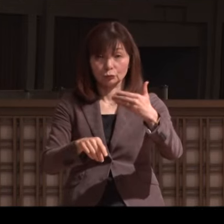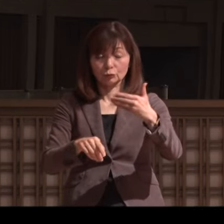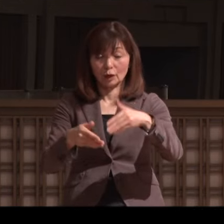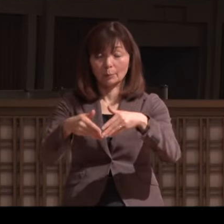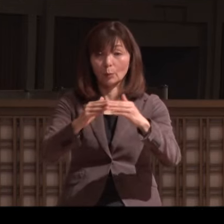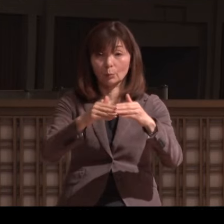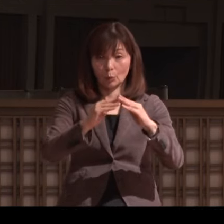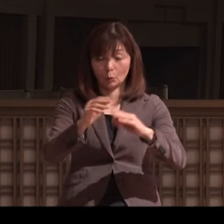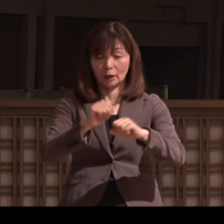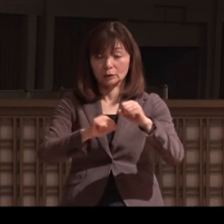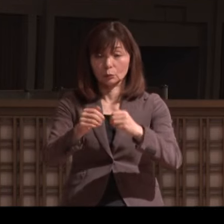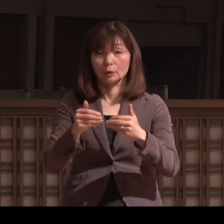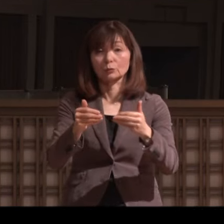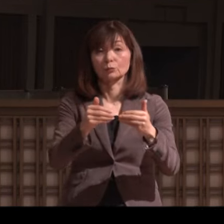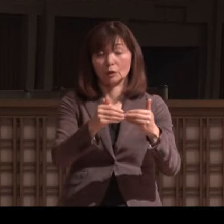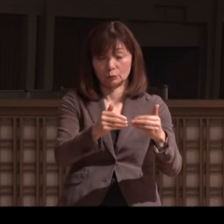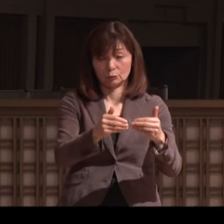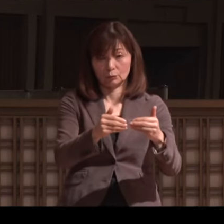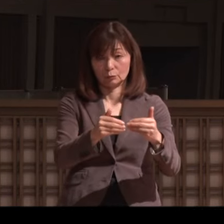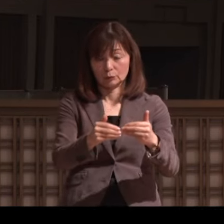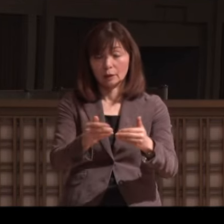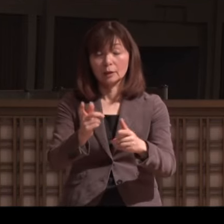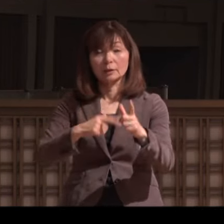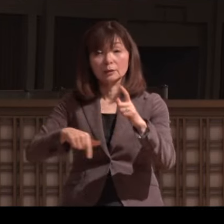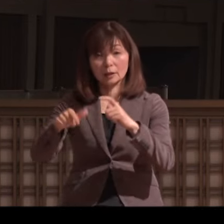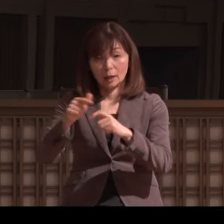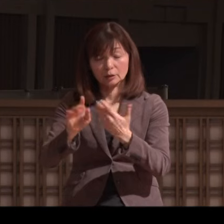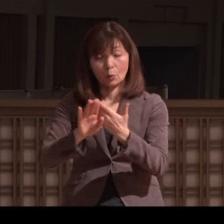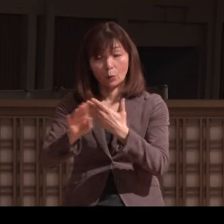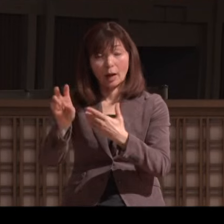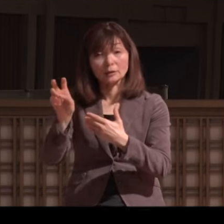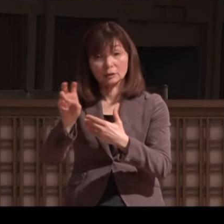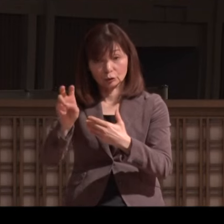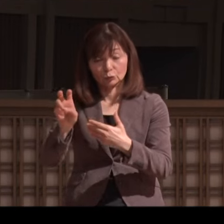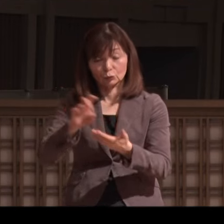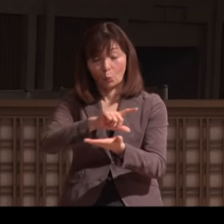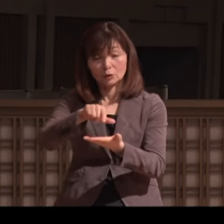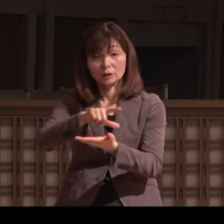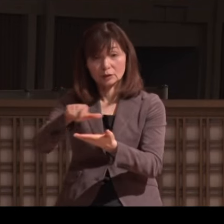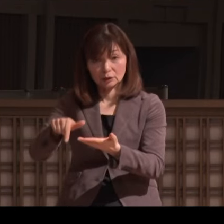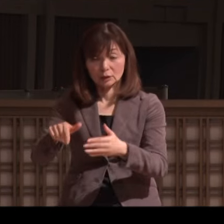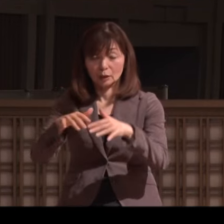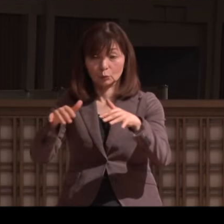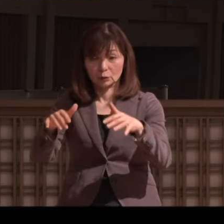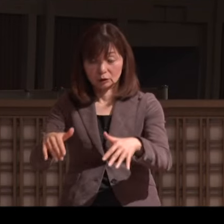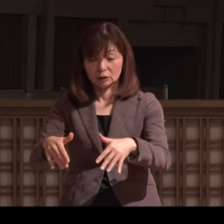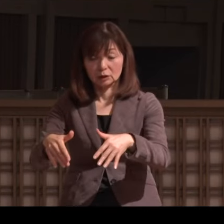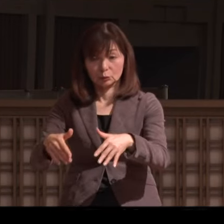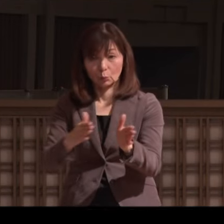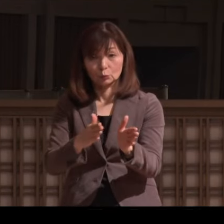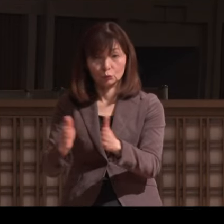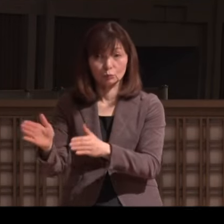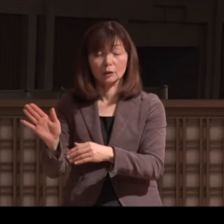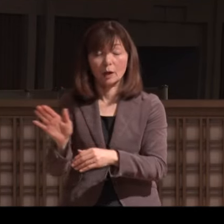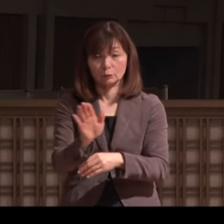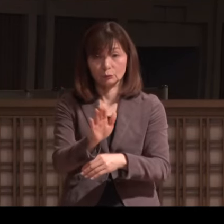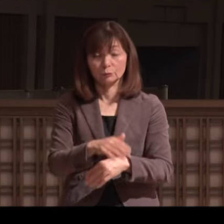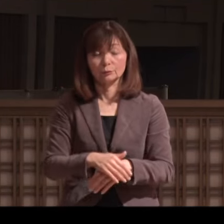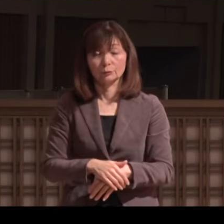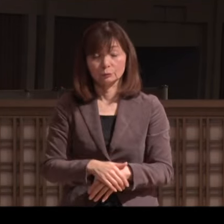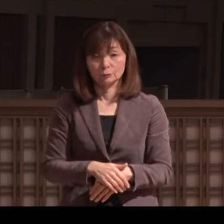先ほど市長も申し上げましたけれどもえさらにえ20ありの地域で組織づりが進められておりますえこの